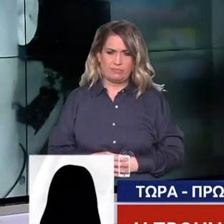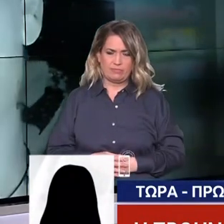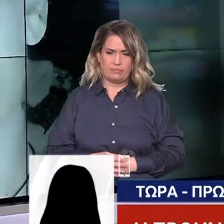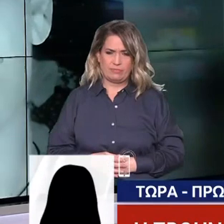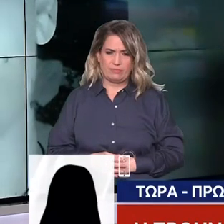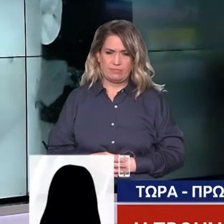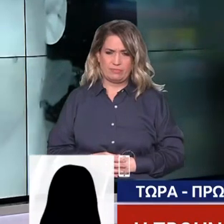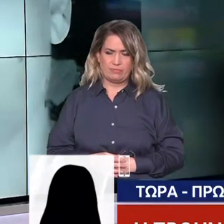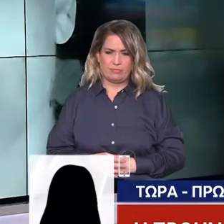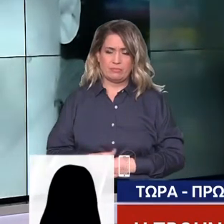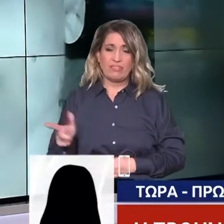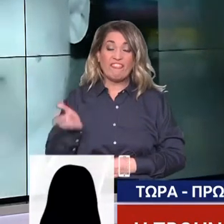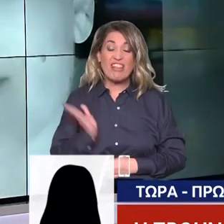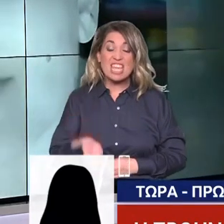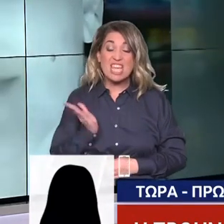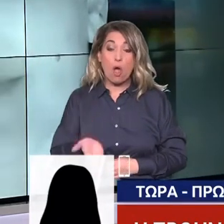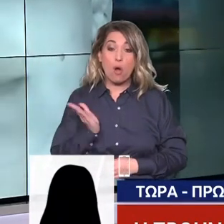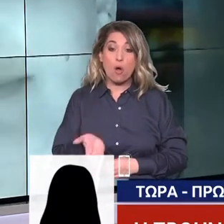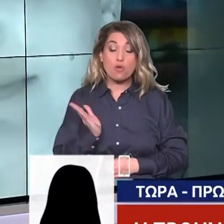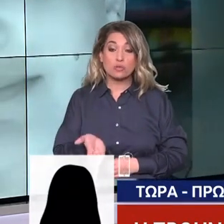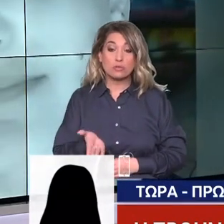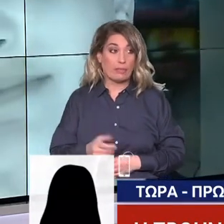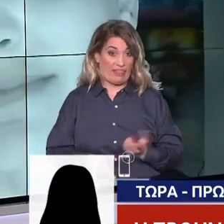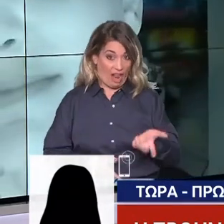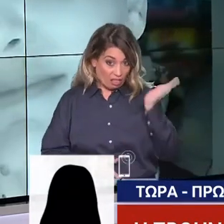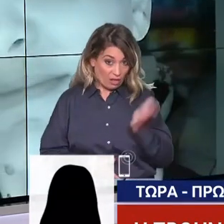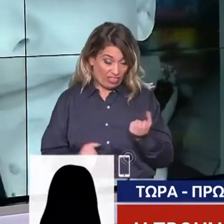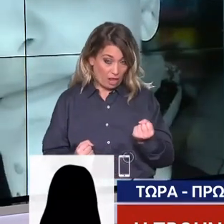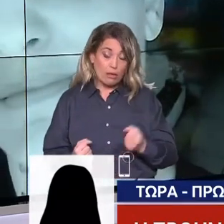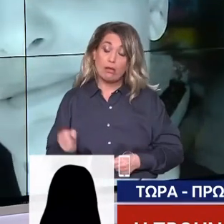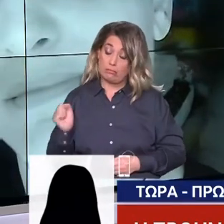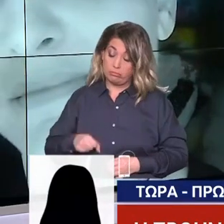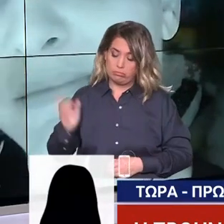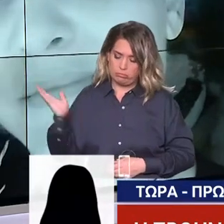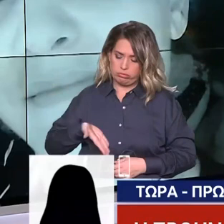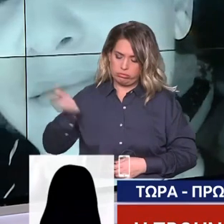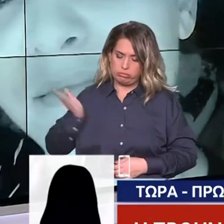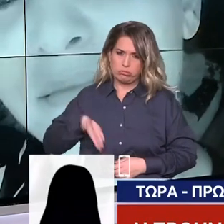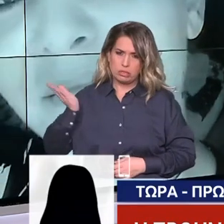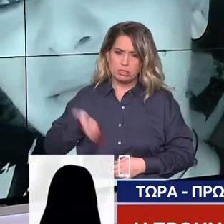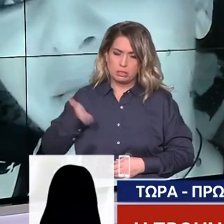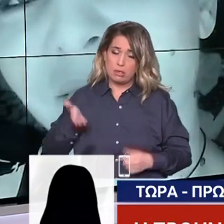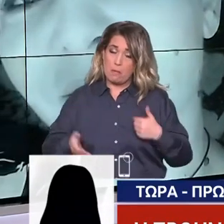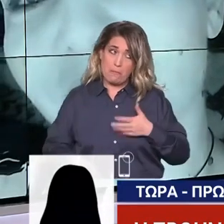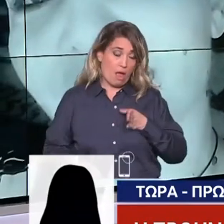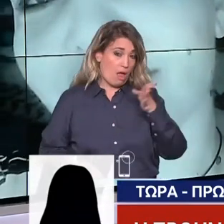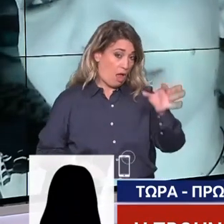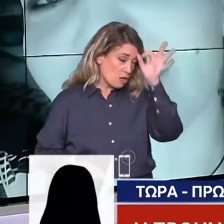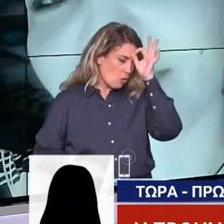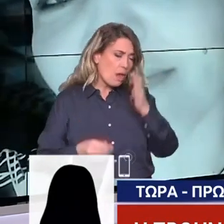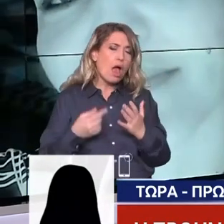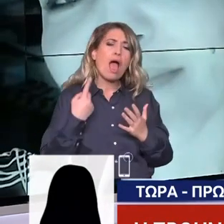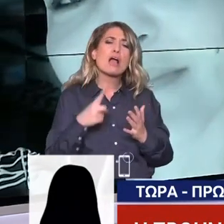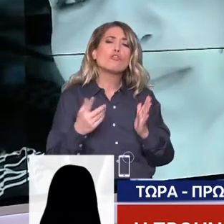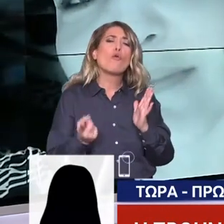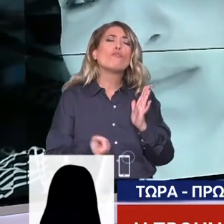Βίος, πολύ βίος. Σας χτυπούσε? Ναι, εμένα ναι. Και είχα πάει και στην αστυνομία 100.000 φορές. 100